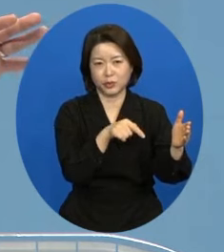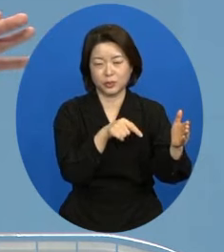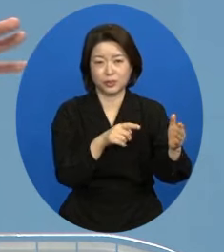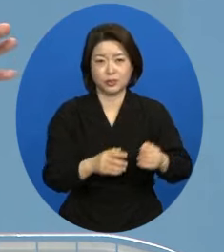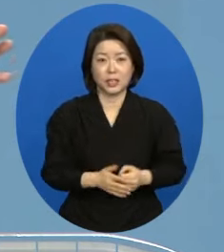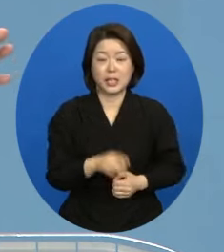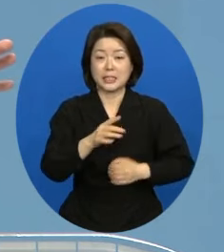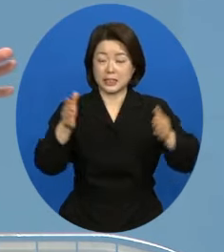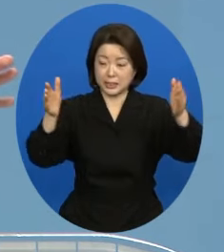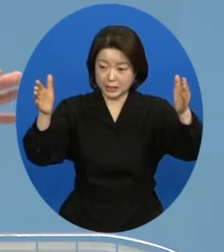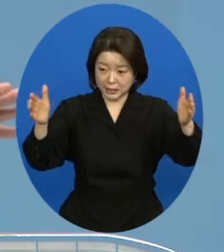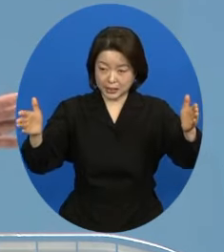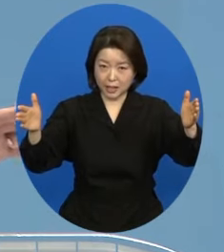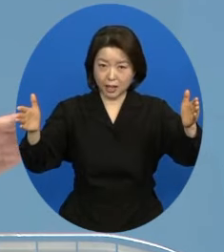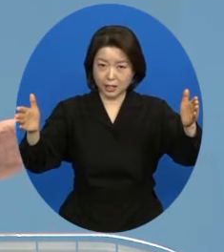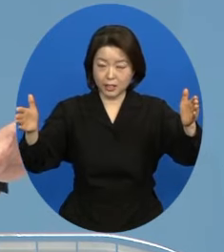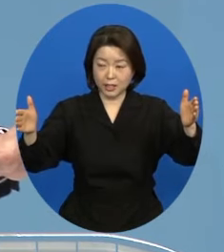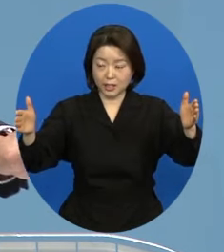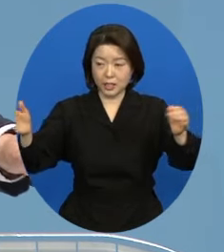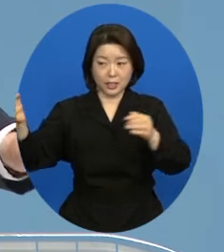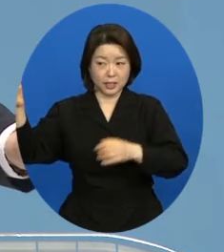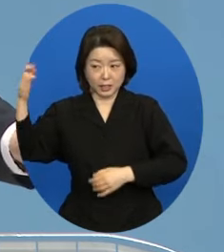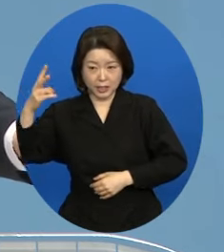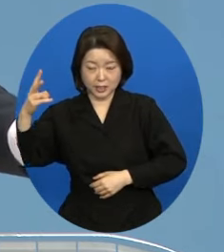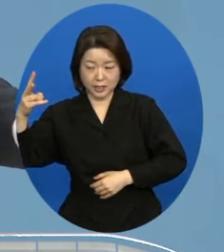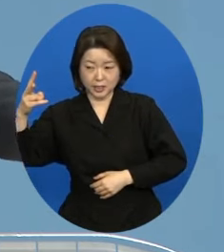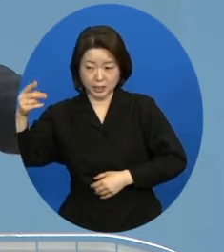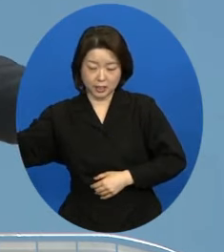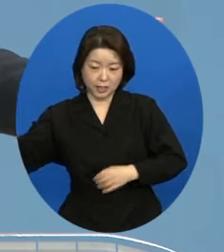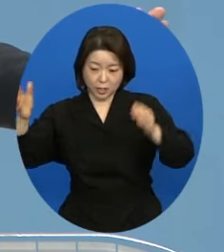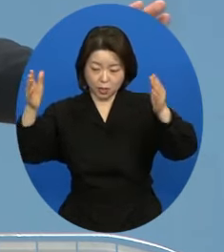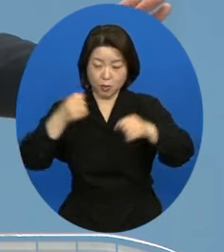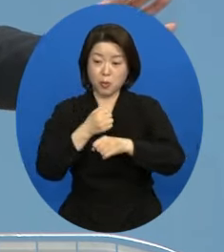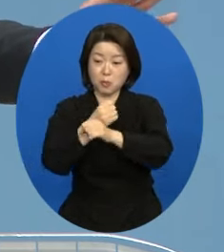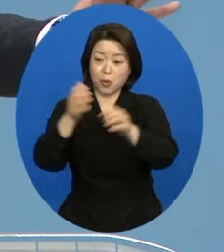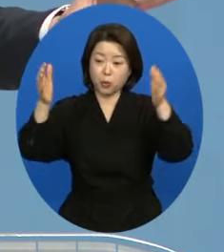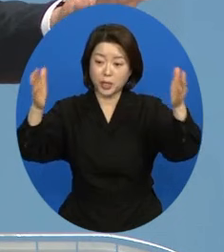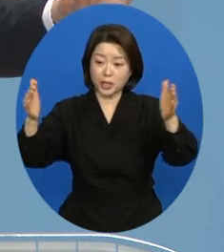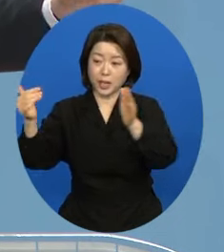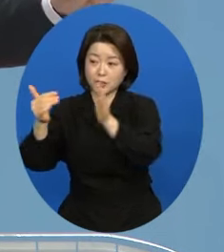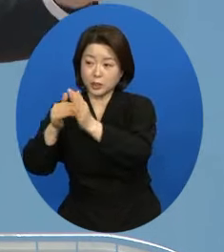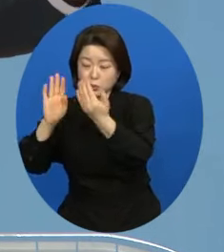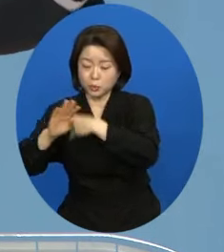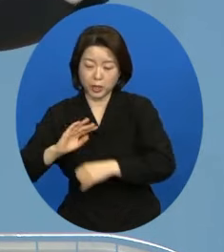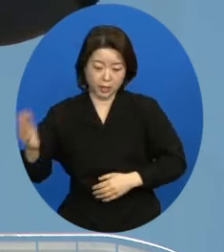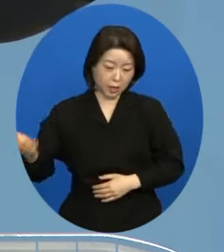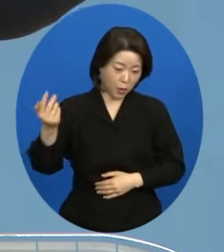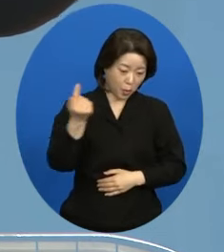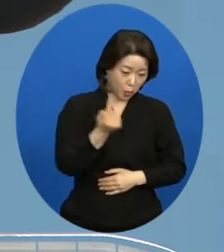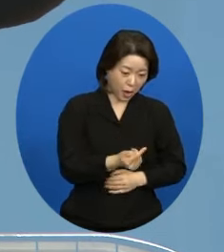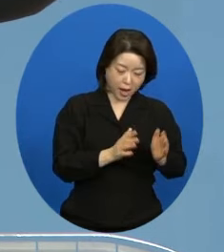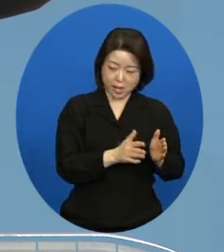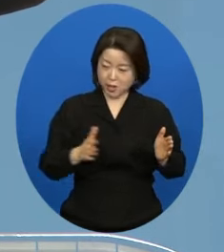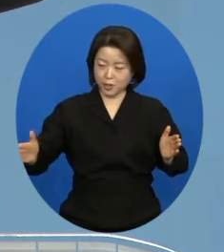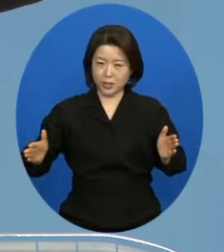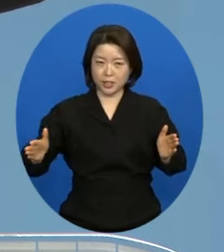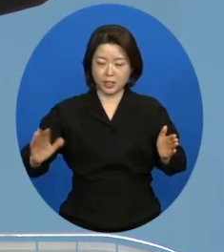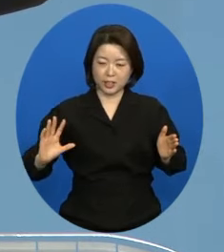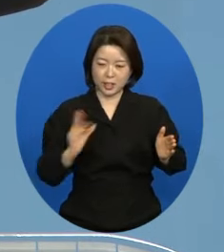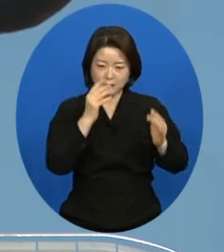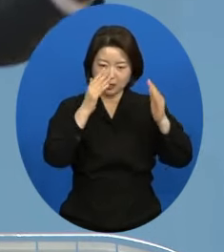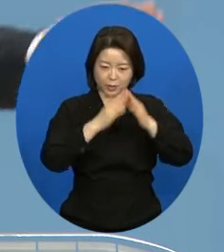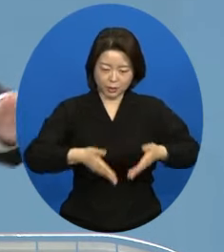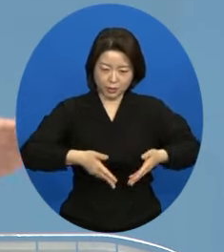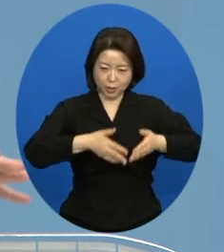그런데 그 시기가 지나고 다시 반전을 해서 포로가 끝나고 성전을 재건하고 그리고 예수 그리스도가